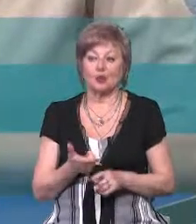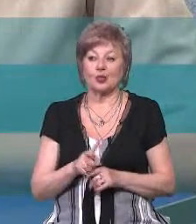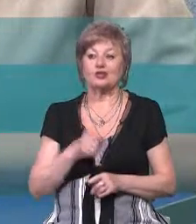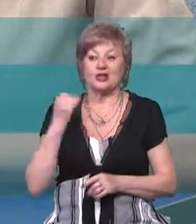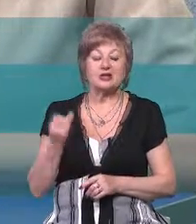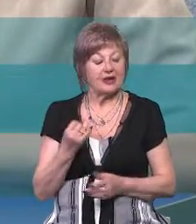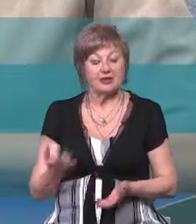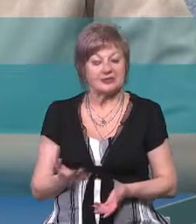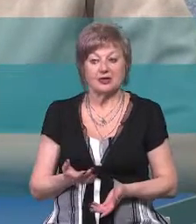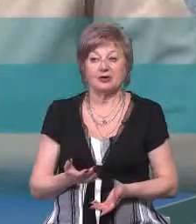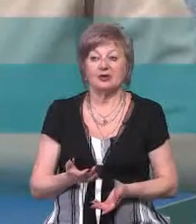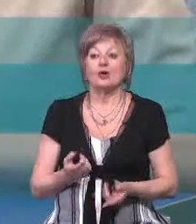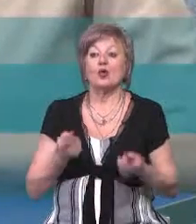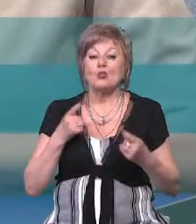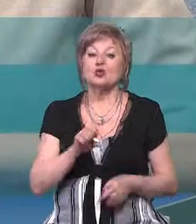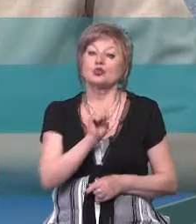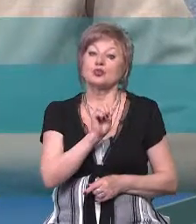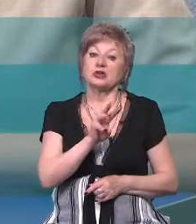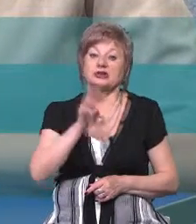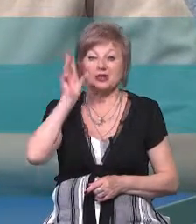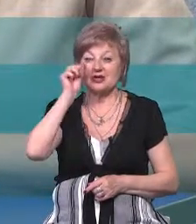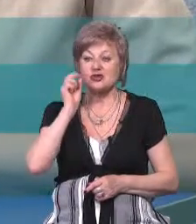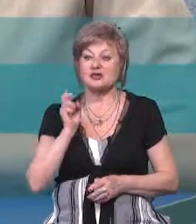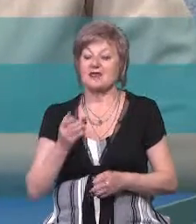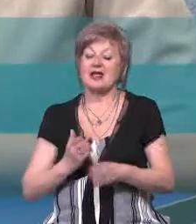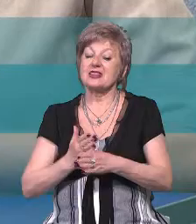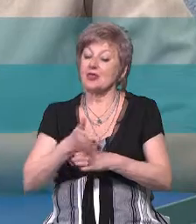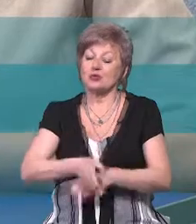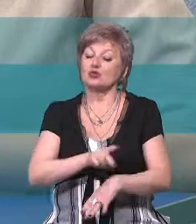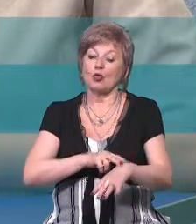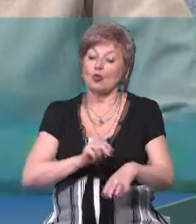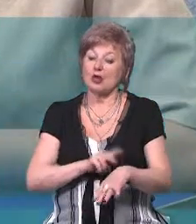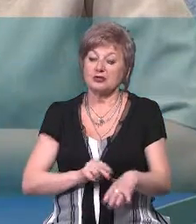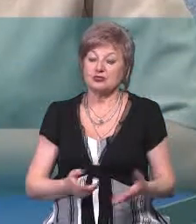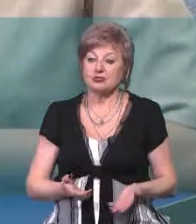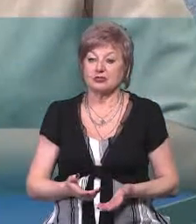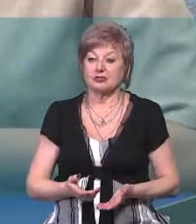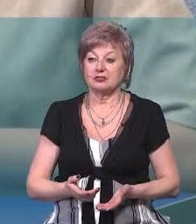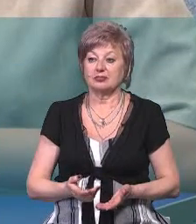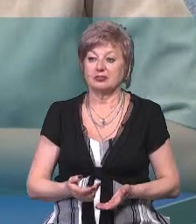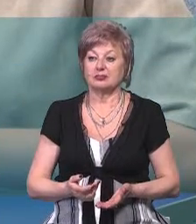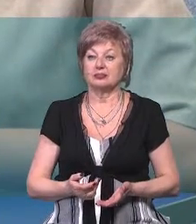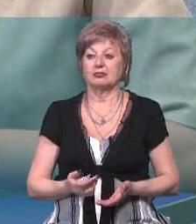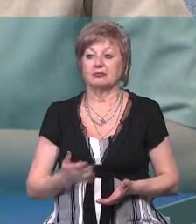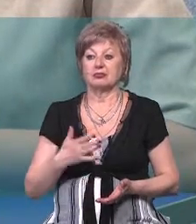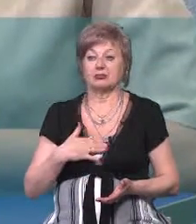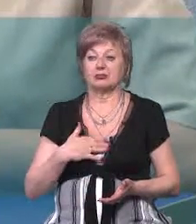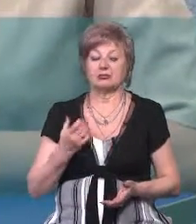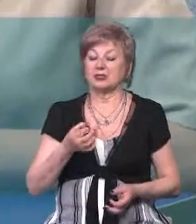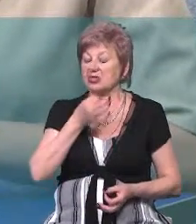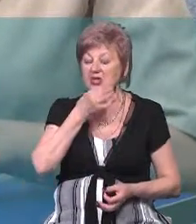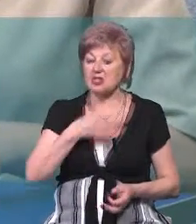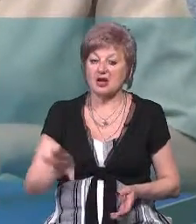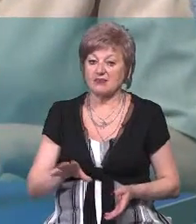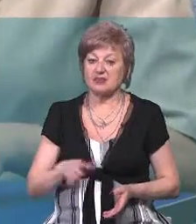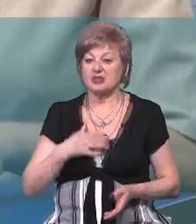цікаво, тому що чомусь 13-го числа він не прийшов до відділку поліції. І мені це дуже не подобається.